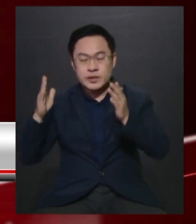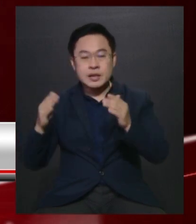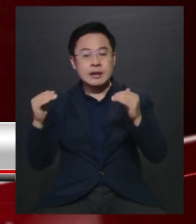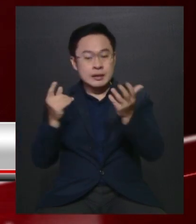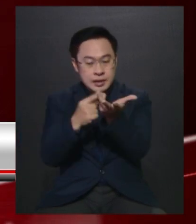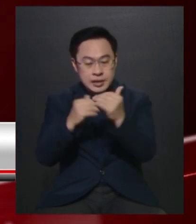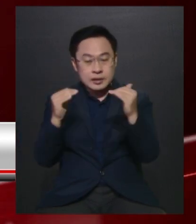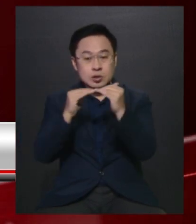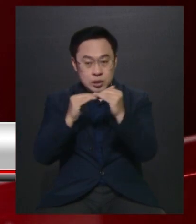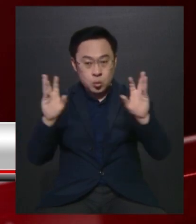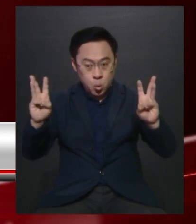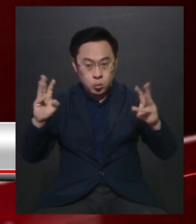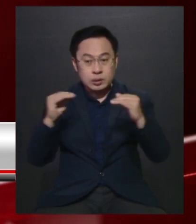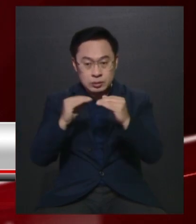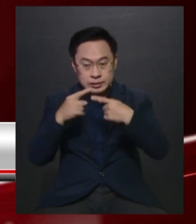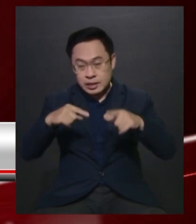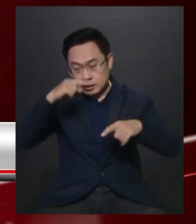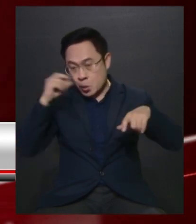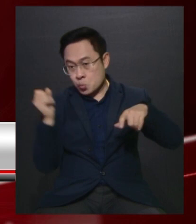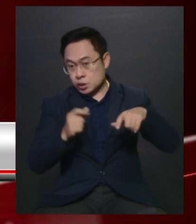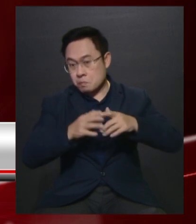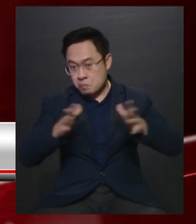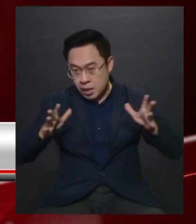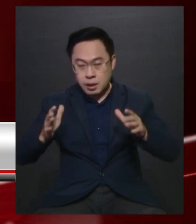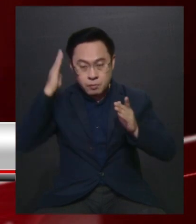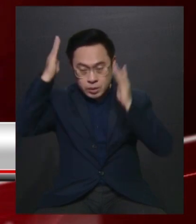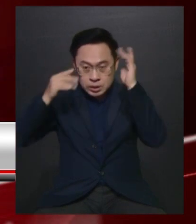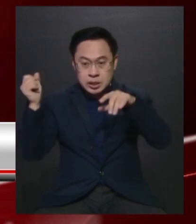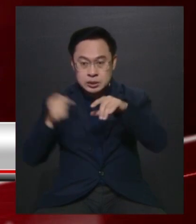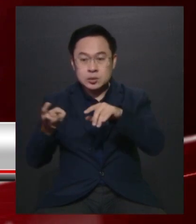ก็คืนนี้ 20:30 ชุดเล็กนะแล ้ วพรุ่งนี้ 20:30 ก็เชียร์